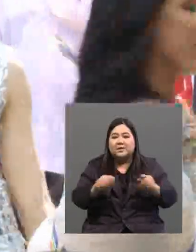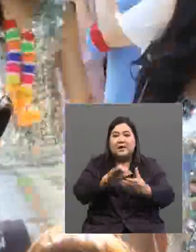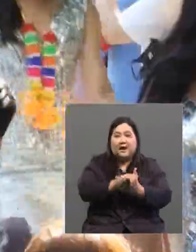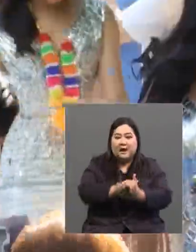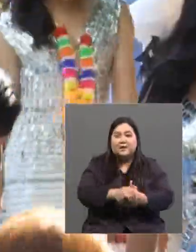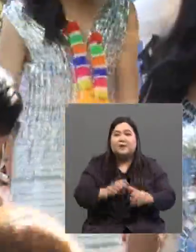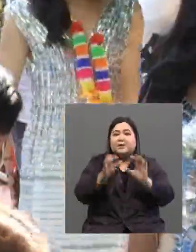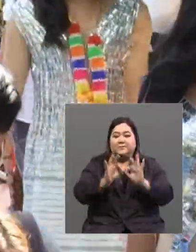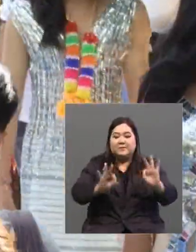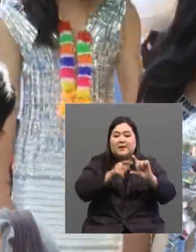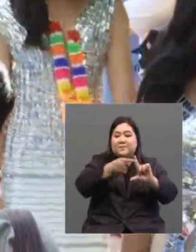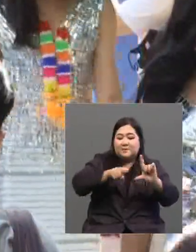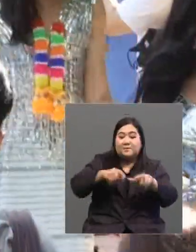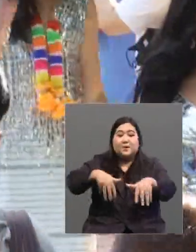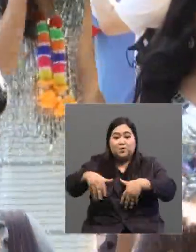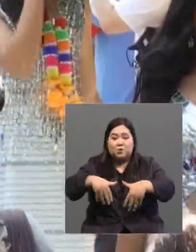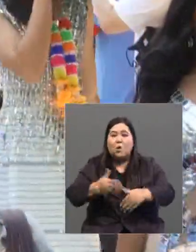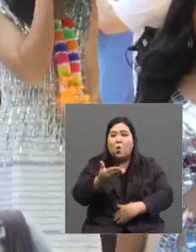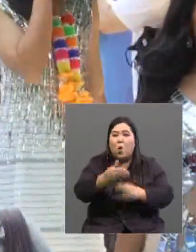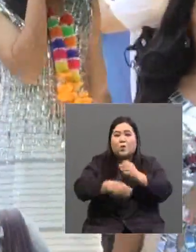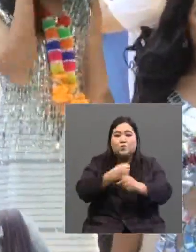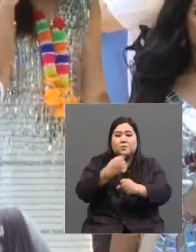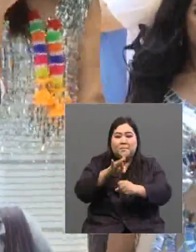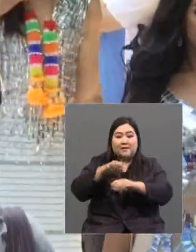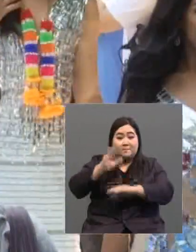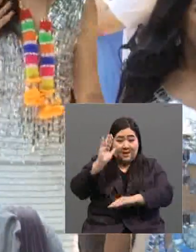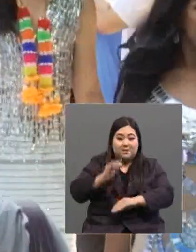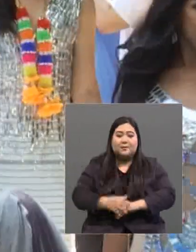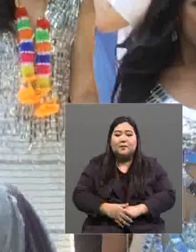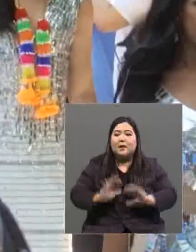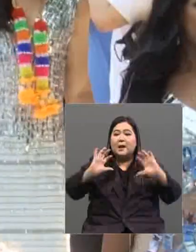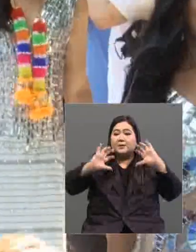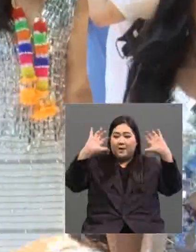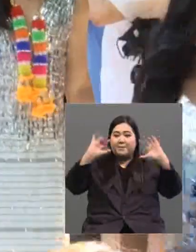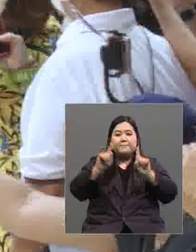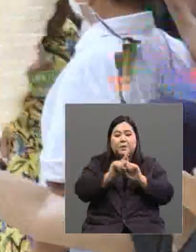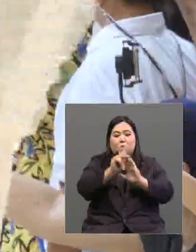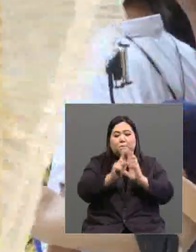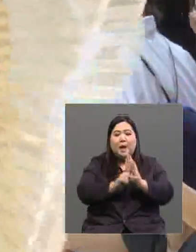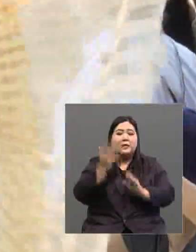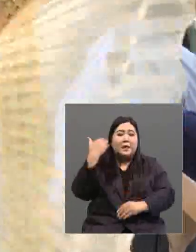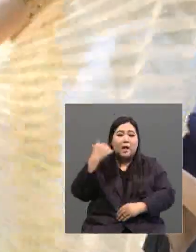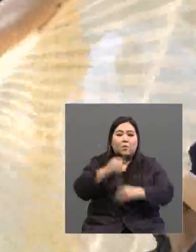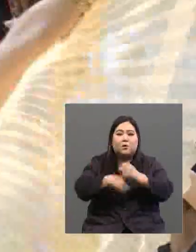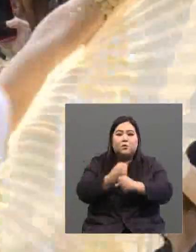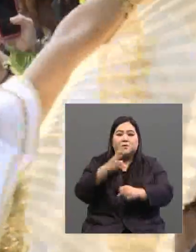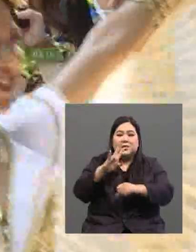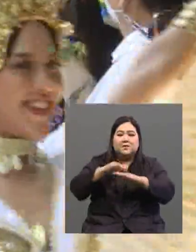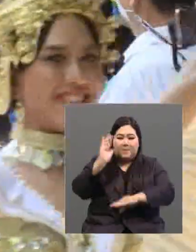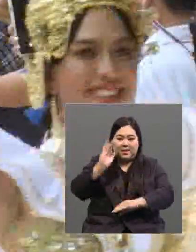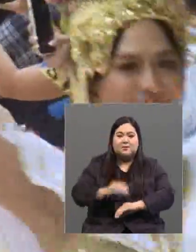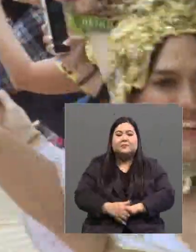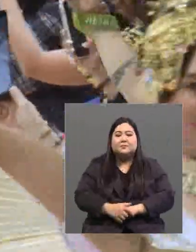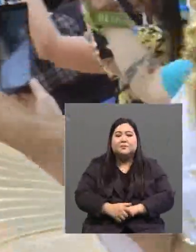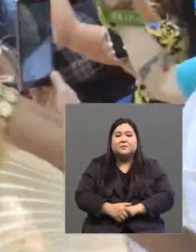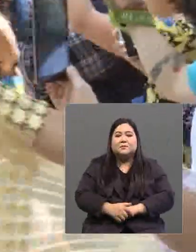ชนและร่างของพรรคก้าวไกลระบุให้เป็น 18ปีส่วนร่างของรัฐบาลเหมือนกับกฎหมายฉบับเดิมคือ 17ปี